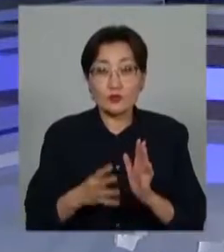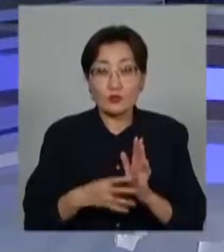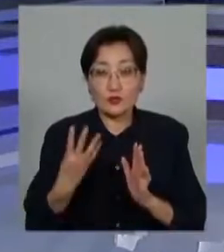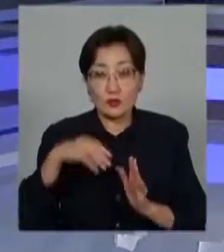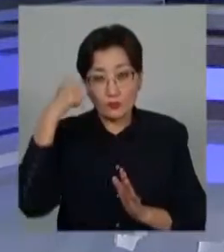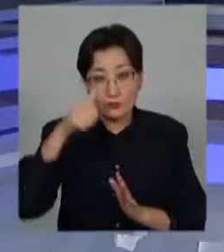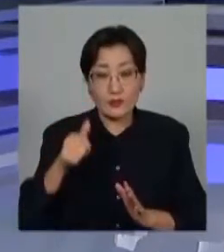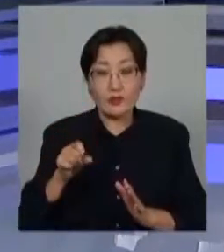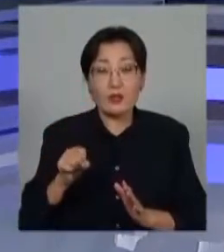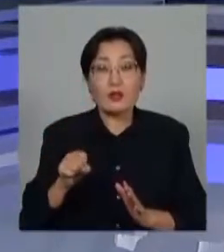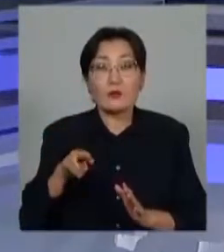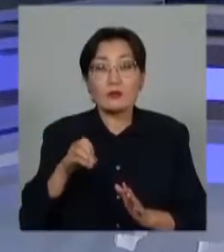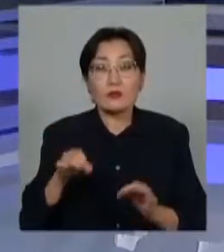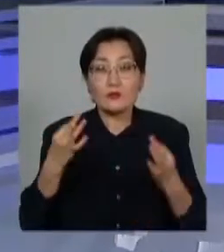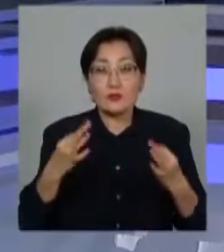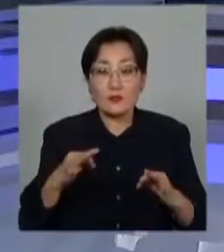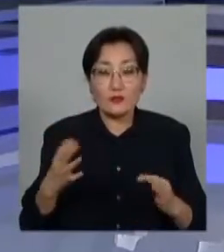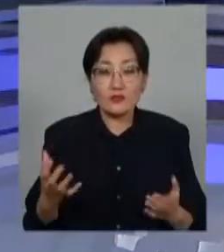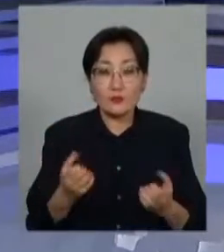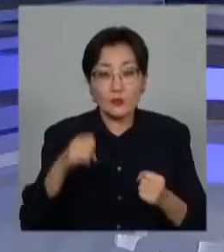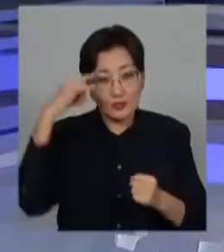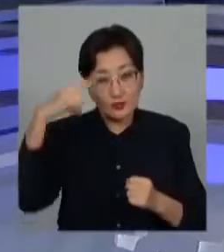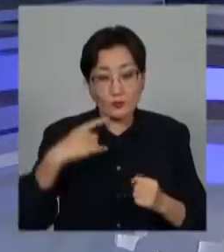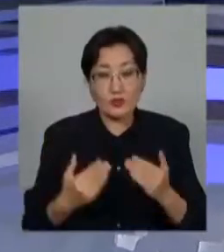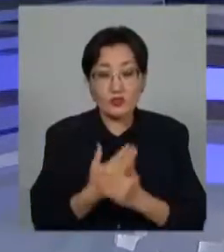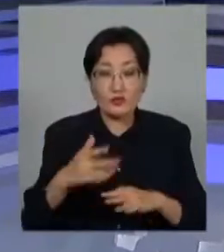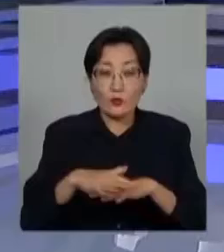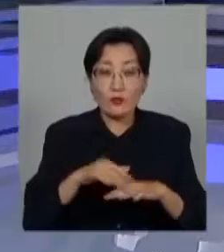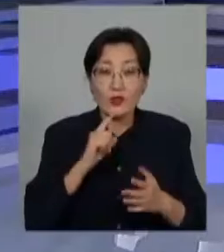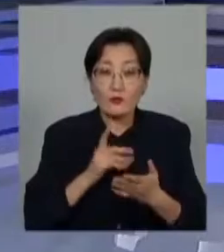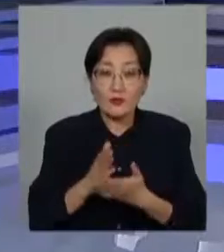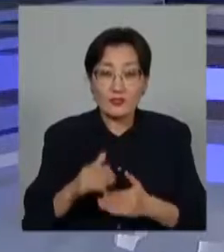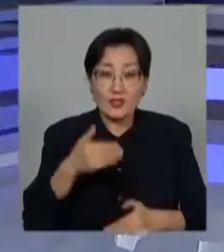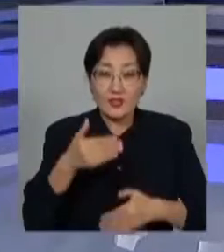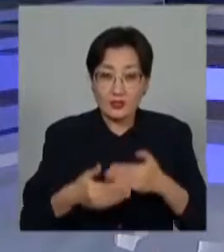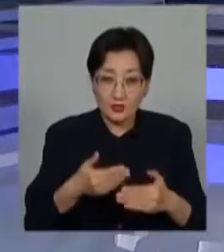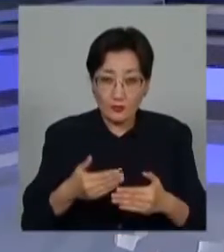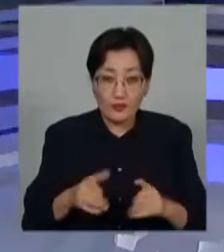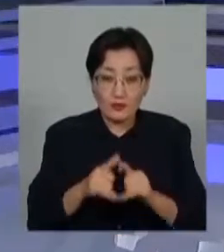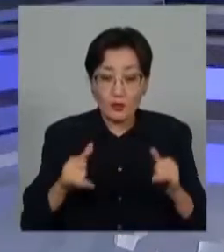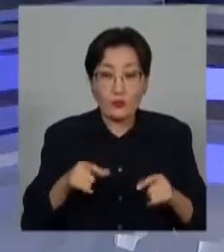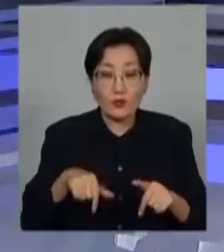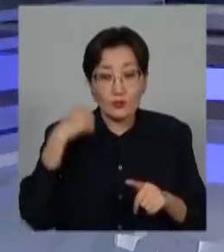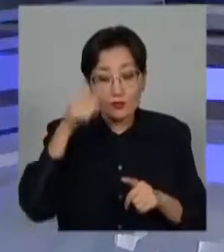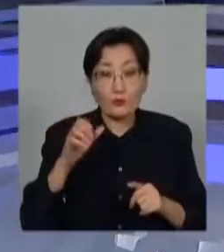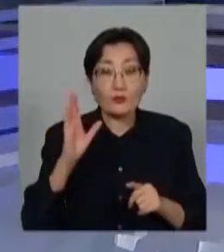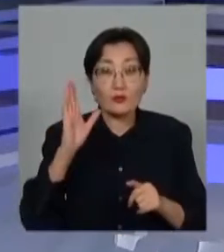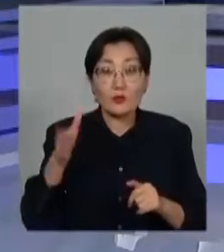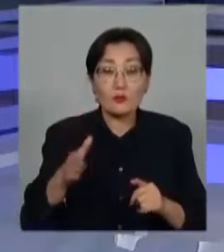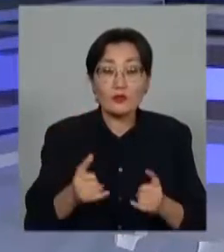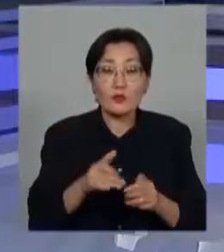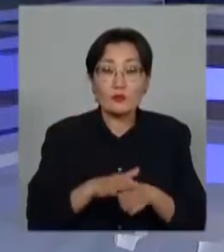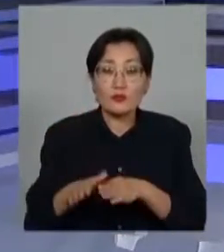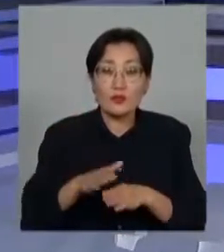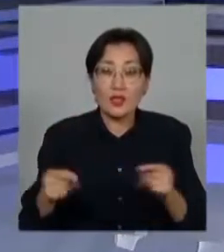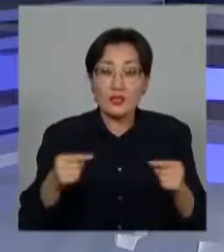1994 жылы тай басқан тәуелсіздік иегері Қазақстан жаңа қоғамдық саяси кезеңге қадам жасады. Бұл жыл ел болашағы үшін жасалған